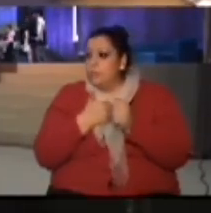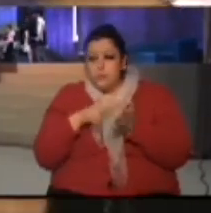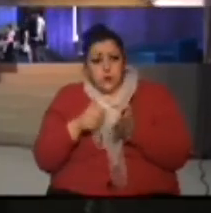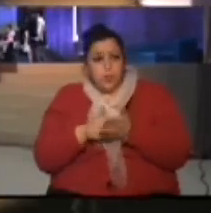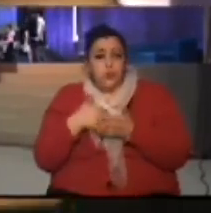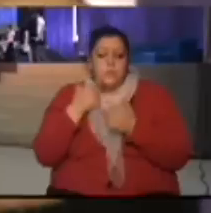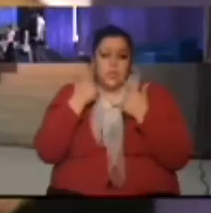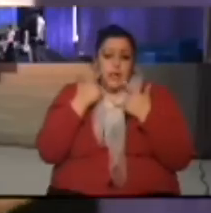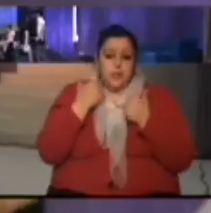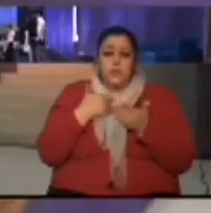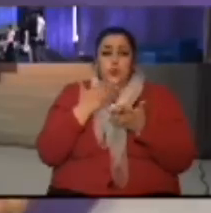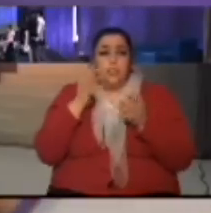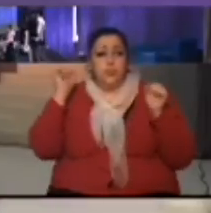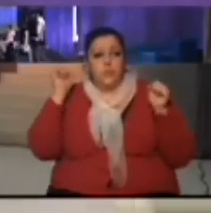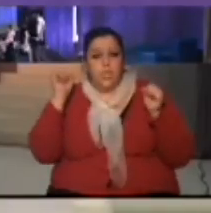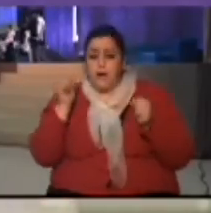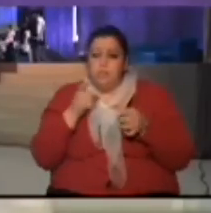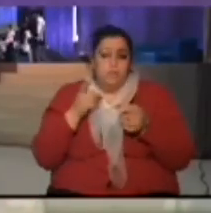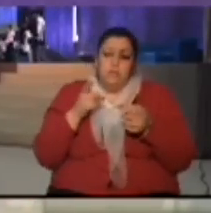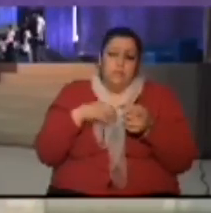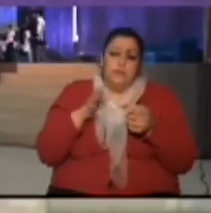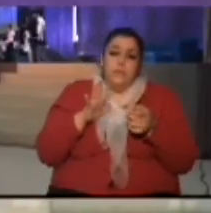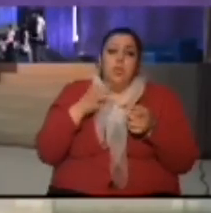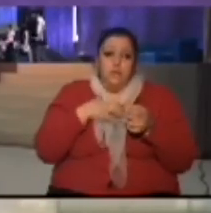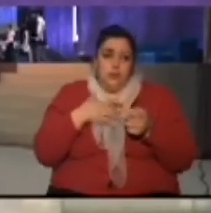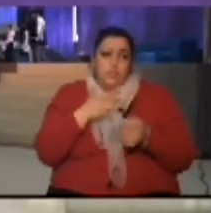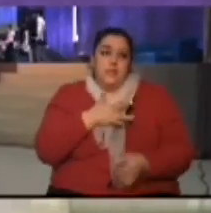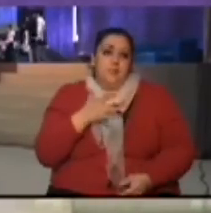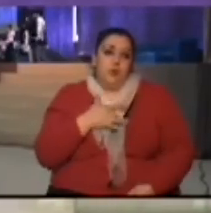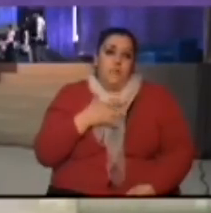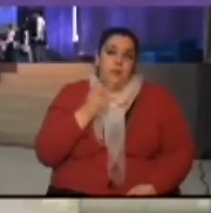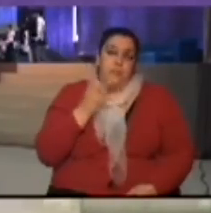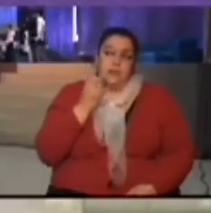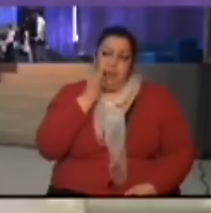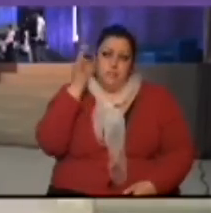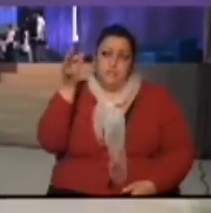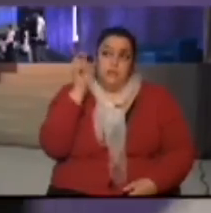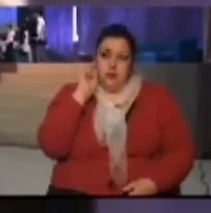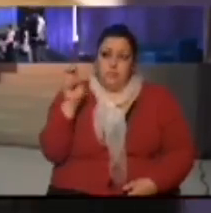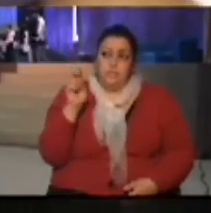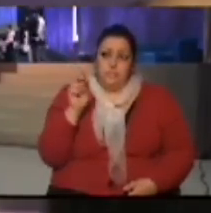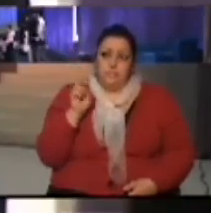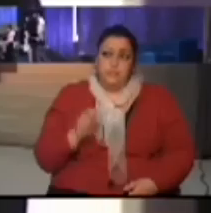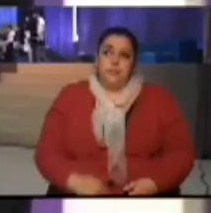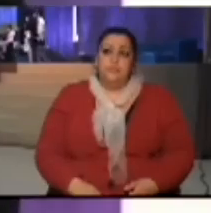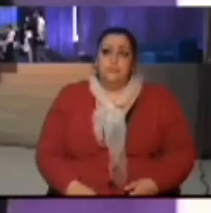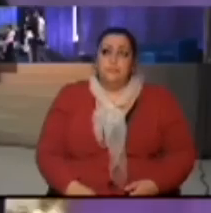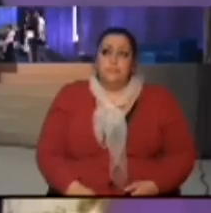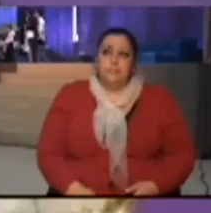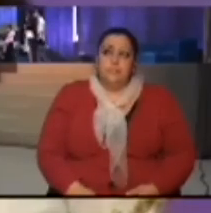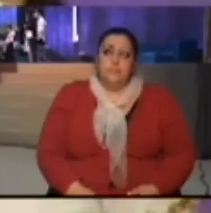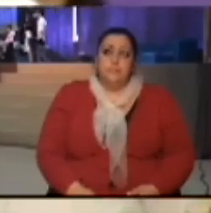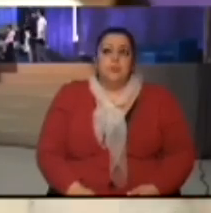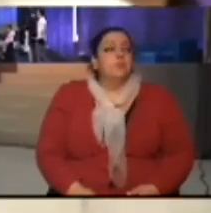կուզեք լացրեք, կուզեք ուրախացեք, դա չի կարևորը, կարևորը սրտիցդ դուրս գա, կարևորը ներսիցդ այս խոսքերը դուրս